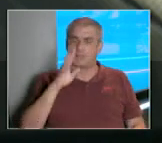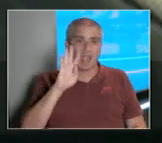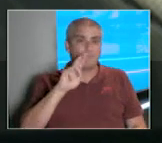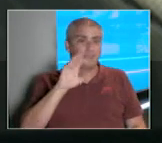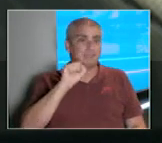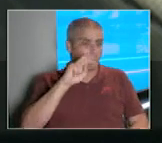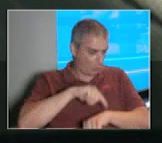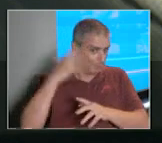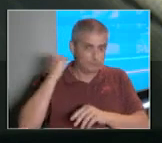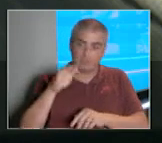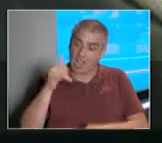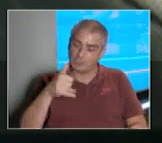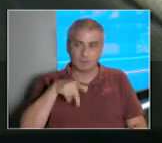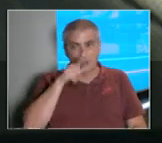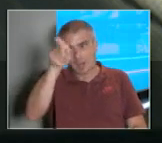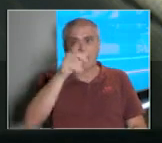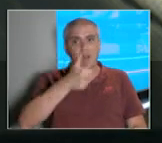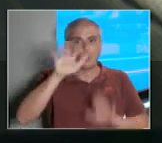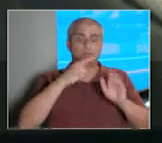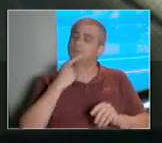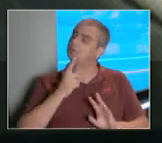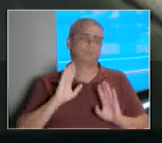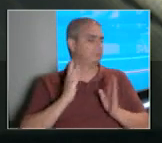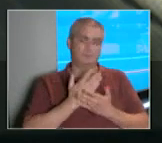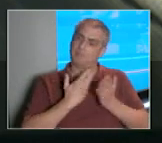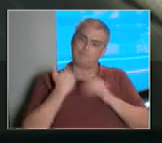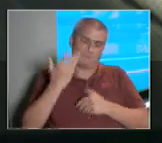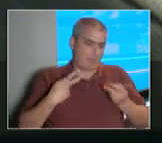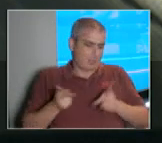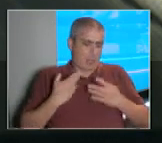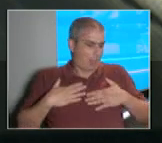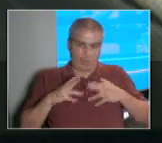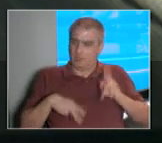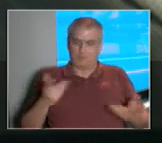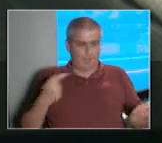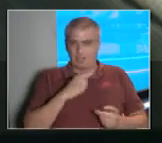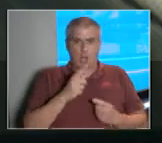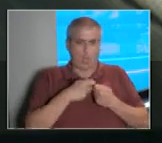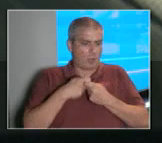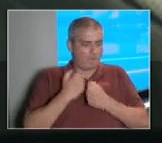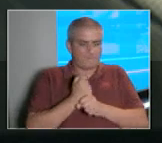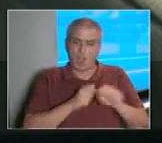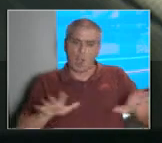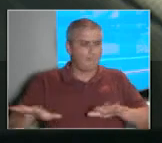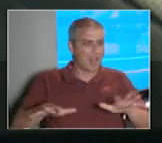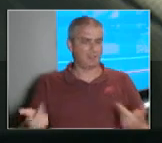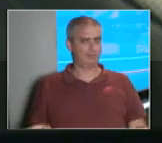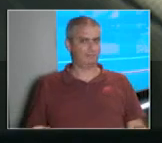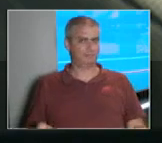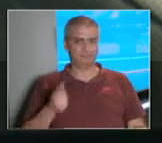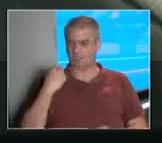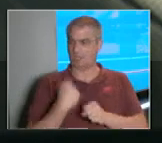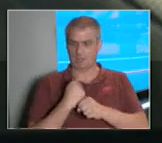בזמן אמיתי, לך עכשיו לראש הממשלה, תגיד לו, זה מעבר לכוחותיך. אתה לא גוף אופרטיבי. עכשיו צריך להפעיל